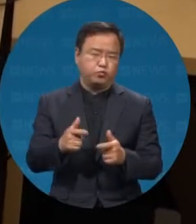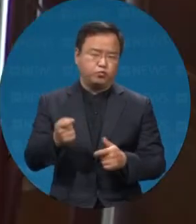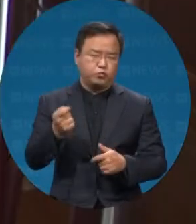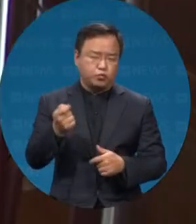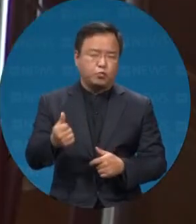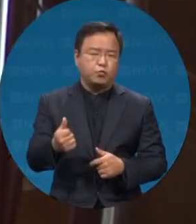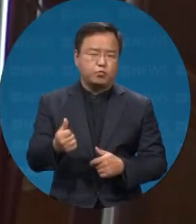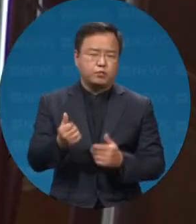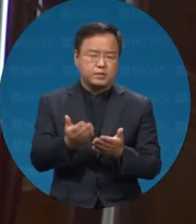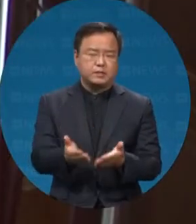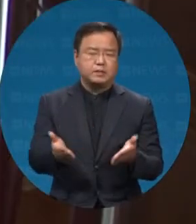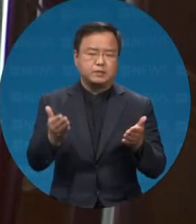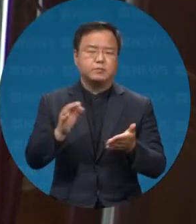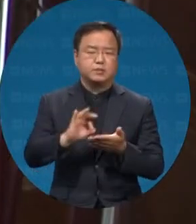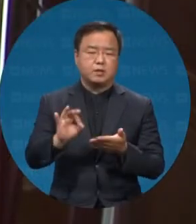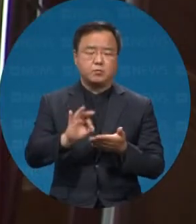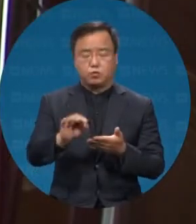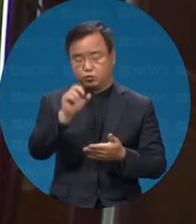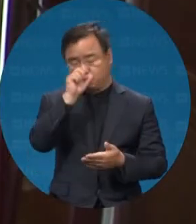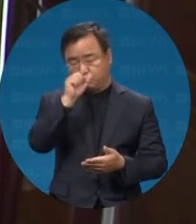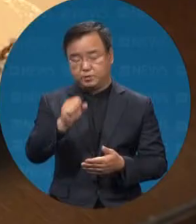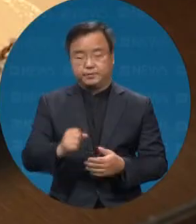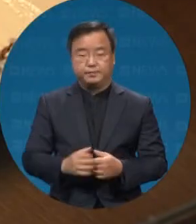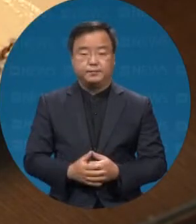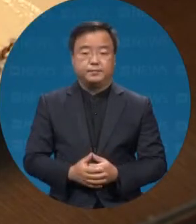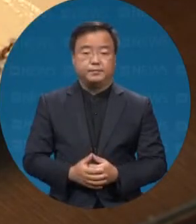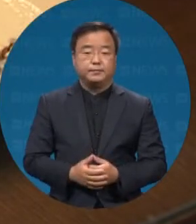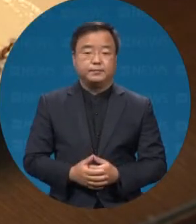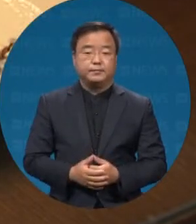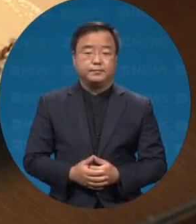그릇을 사용하는게 좋다고 조언했습니다 ebs 뉴스 큰차 옵니다